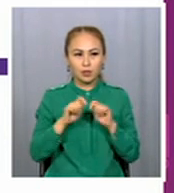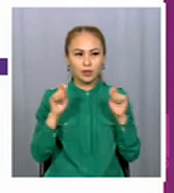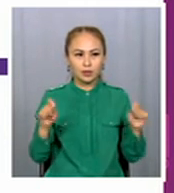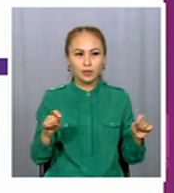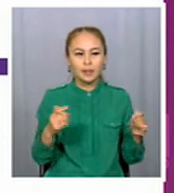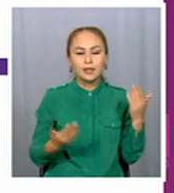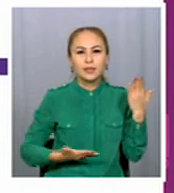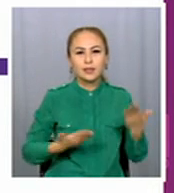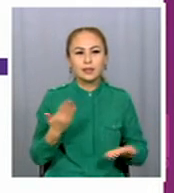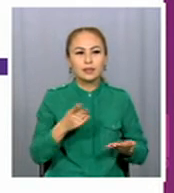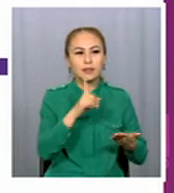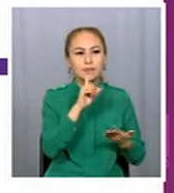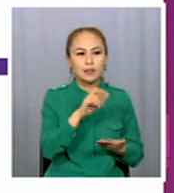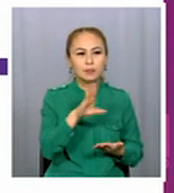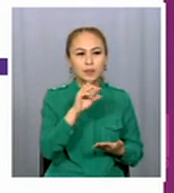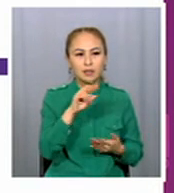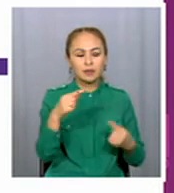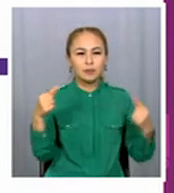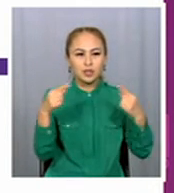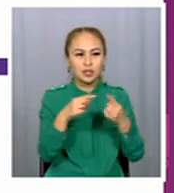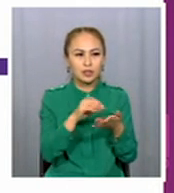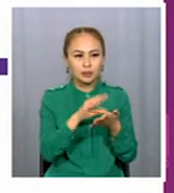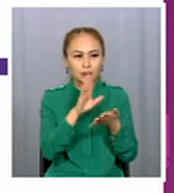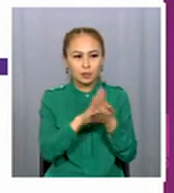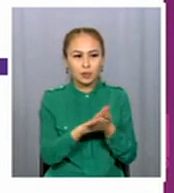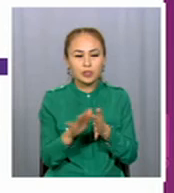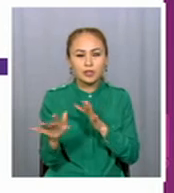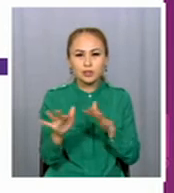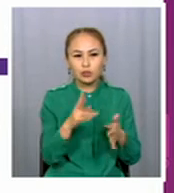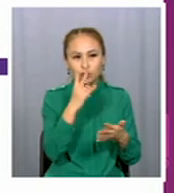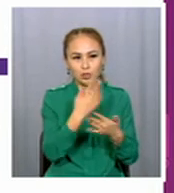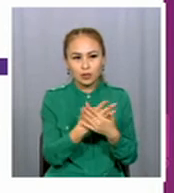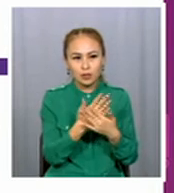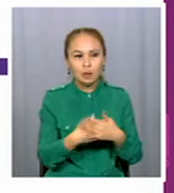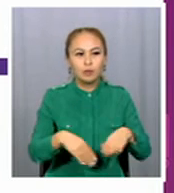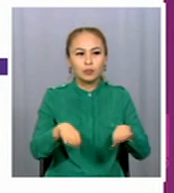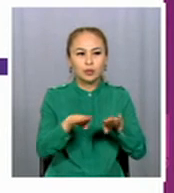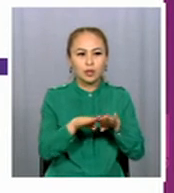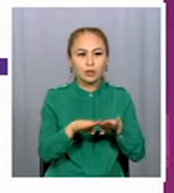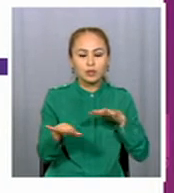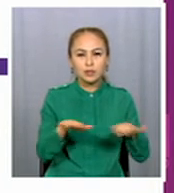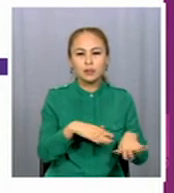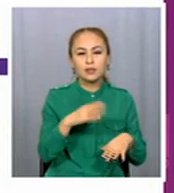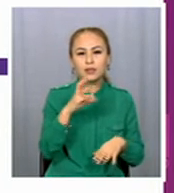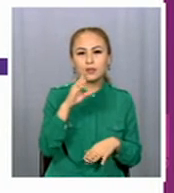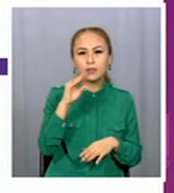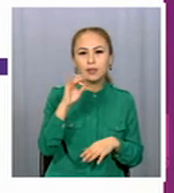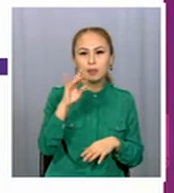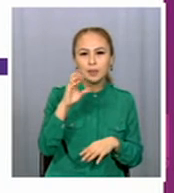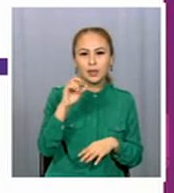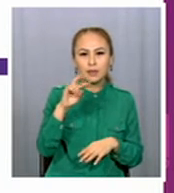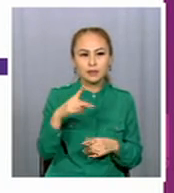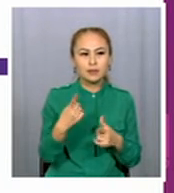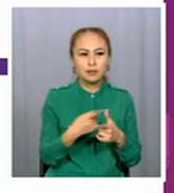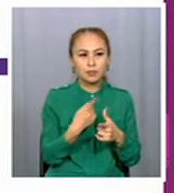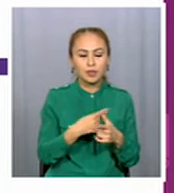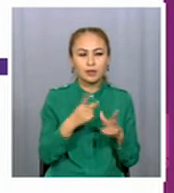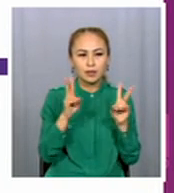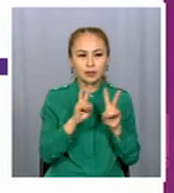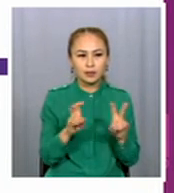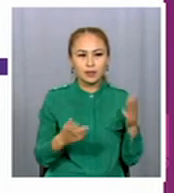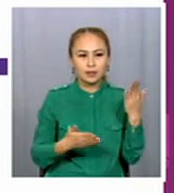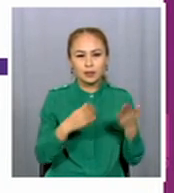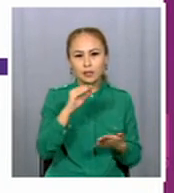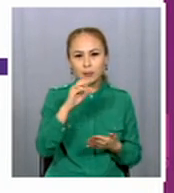болады. Егер зат белгілі бір жиілікте қозғалысқа түссе, мұндай қозғалысты тербеліс деп атайды.